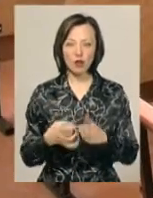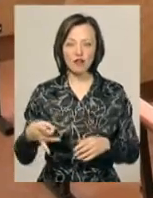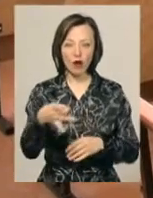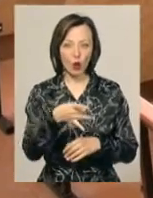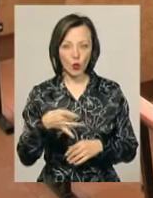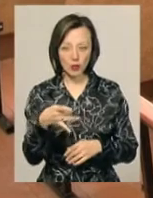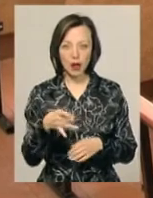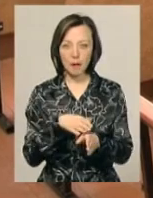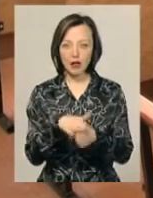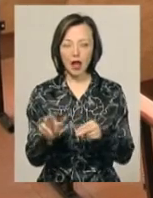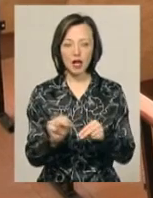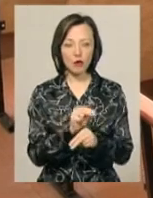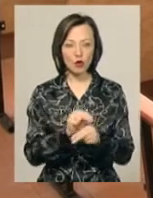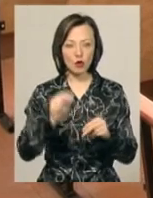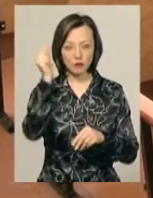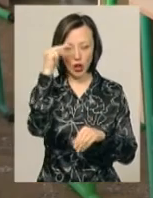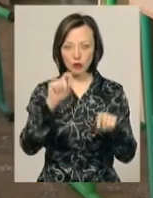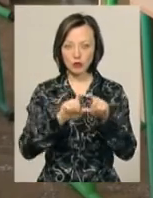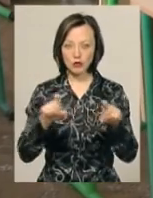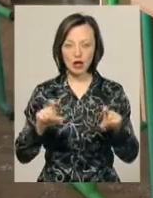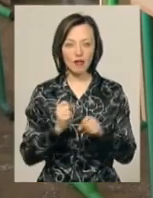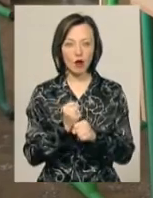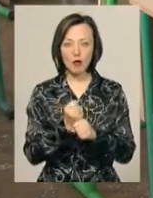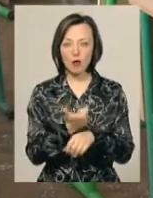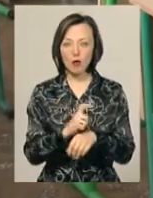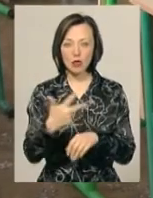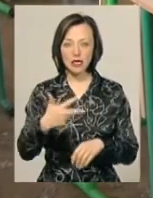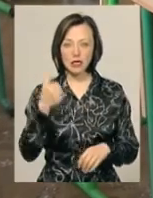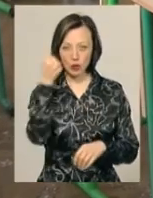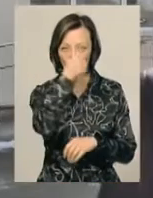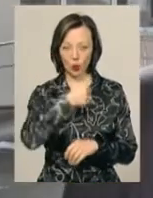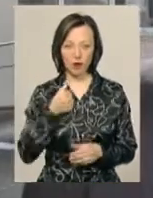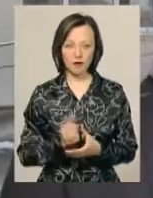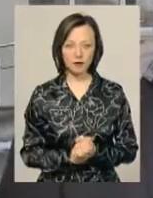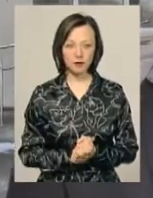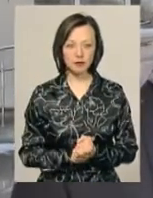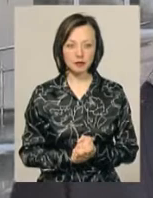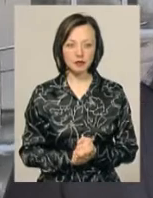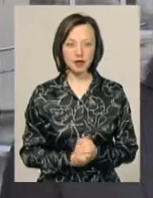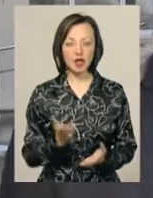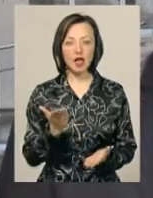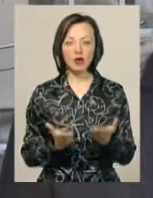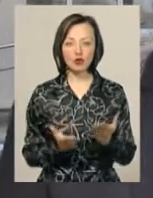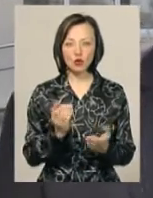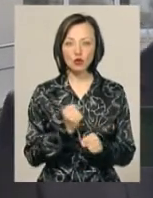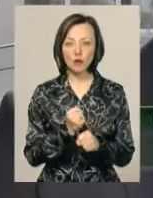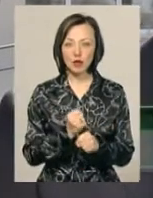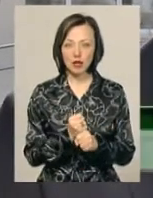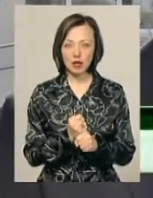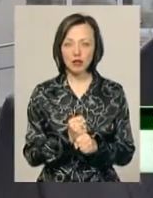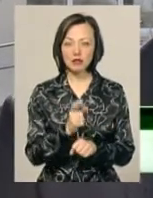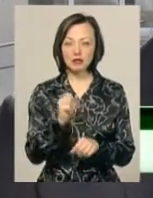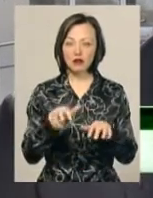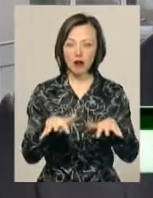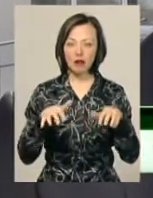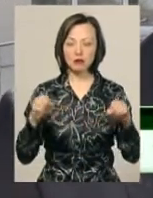Олександра Ткачука, капітальний ремонт у навчальному закладі не робили понад 30 років. Якщо б зробили актовий зал,